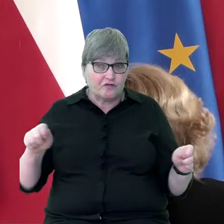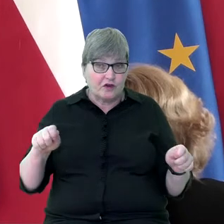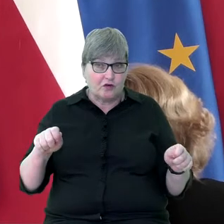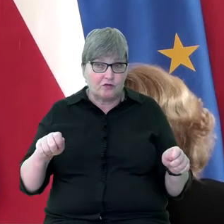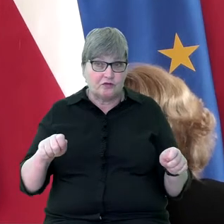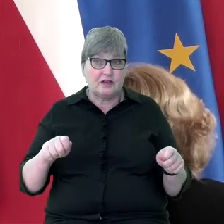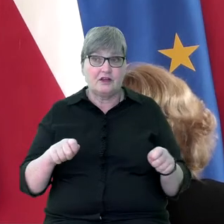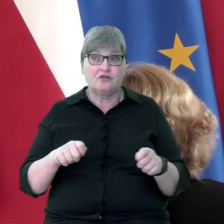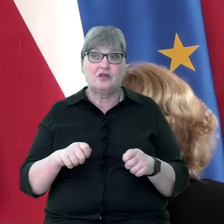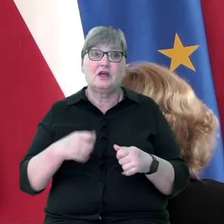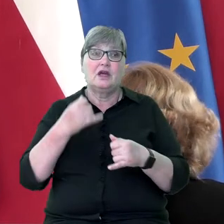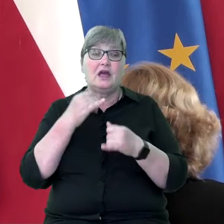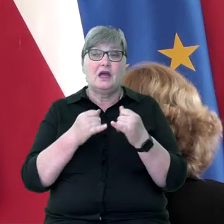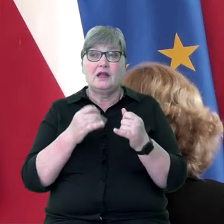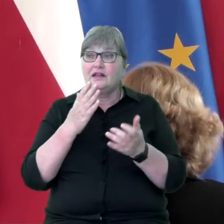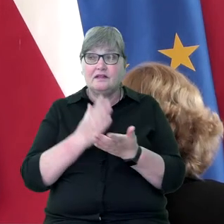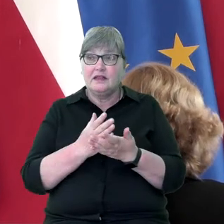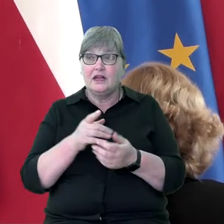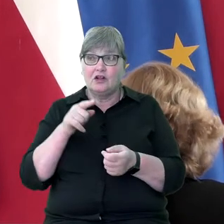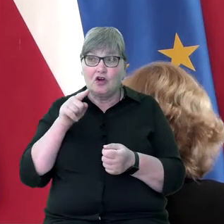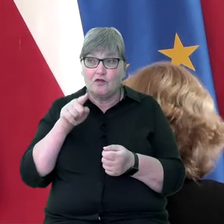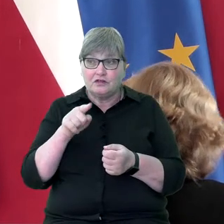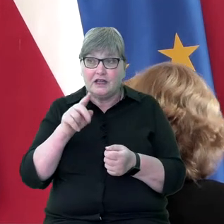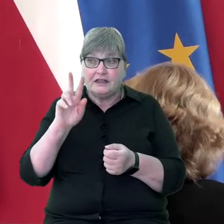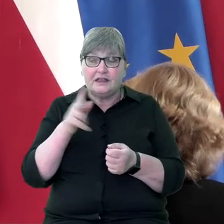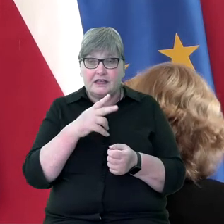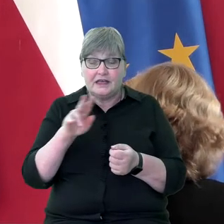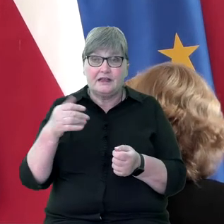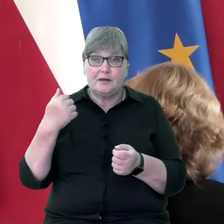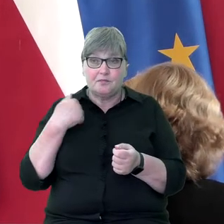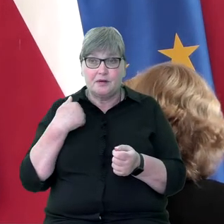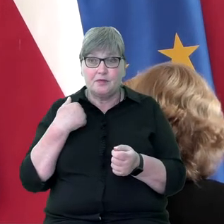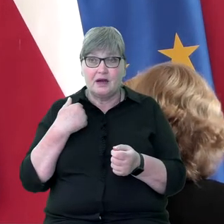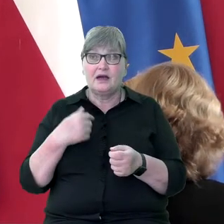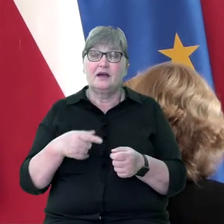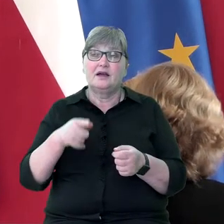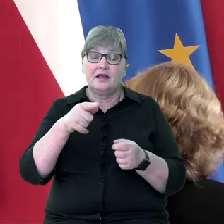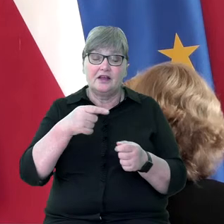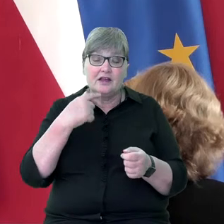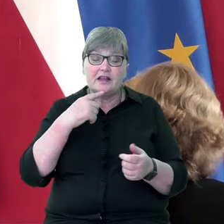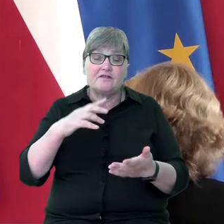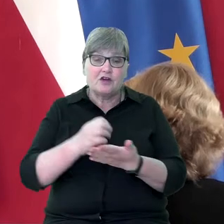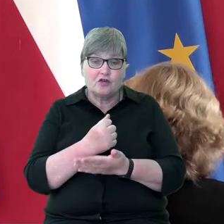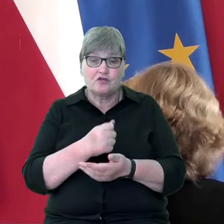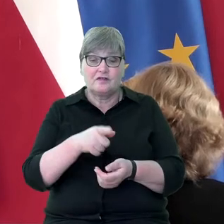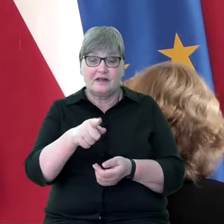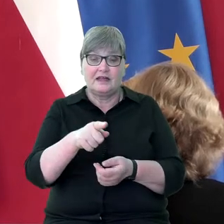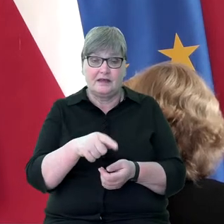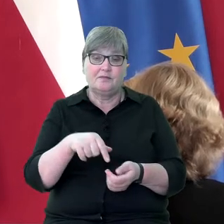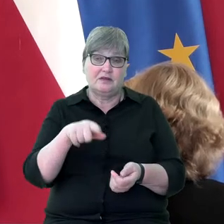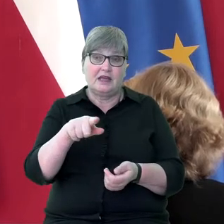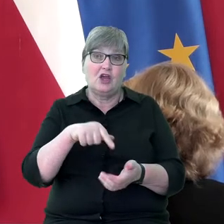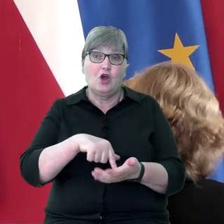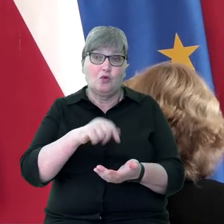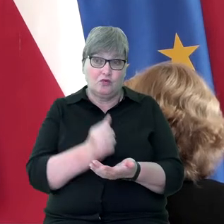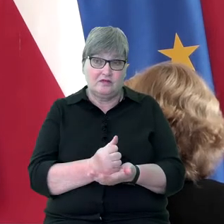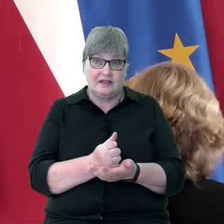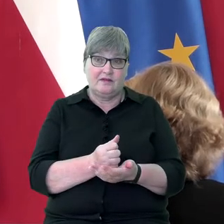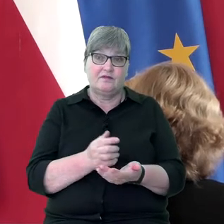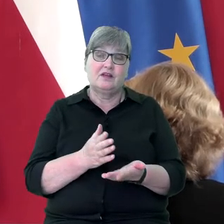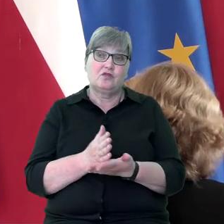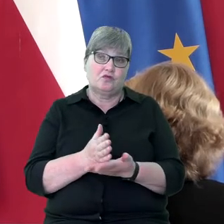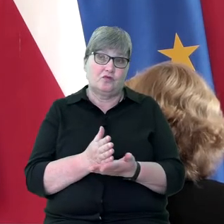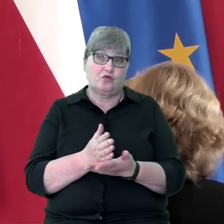prawa publicznego, w szczególności przedmiotowej ustawy o Państwowej Służbie Cywilnej. Również treść tego